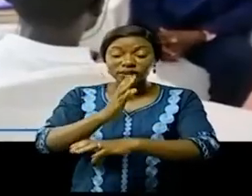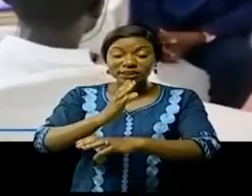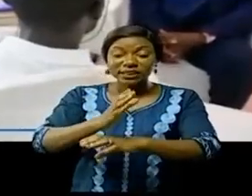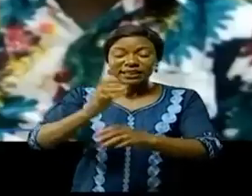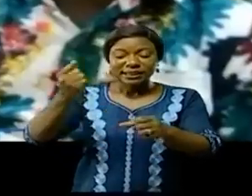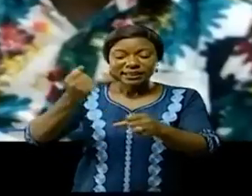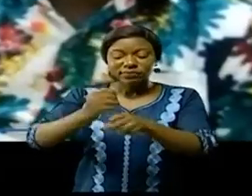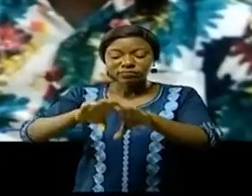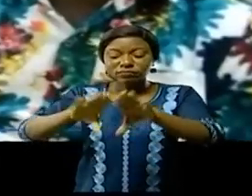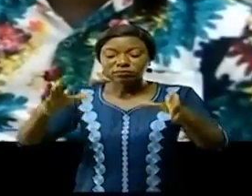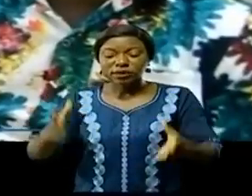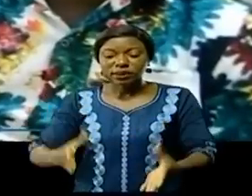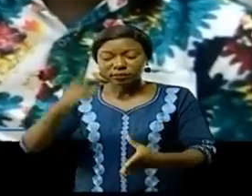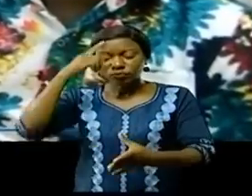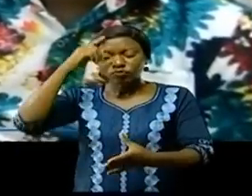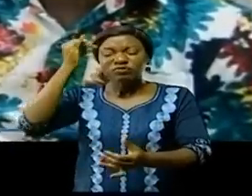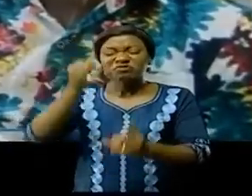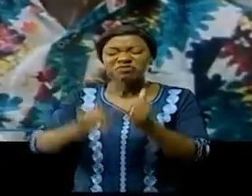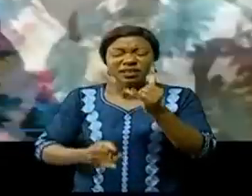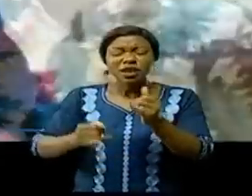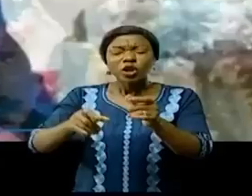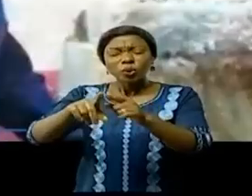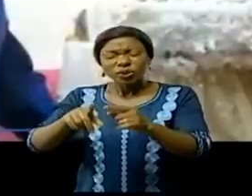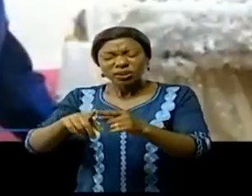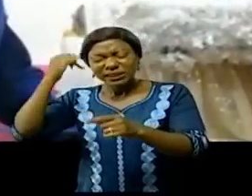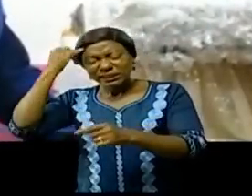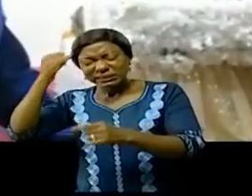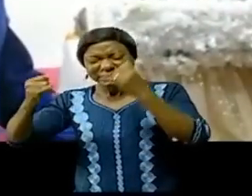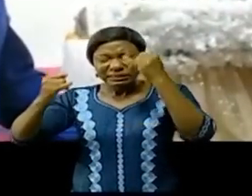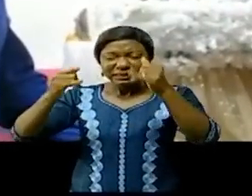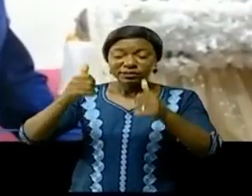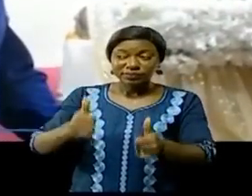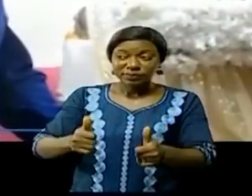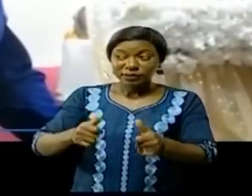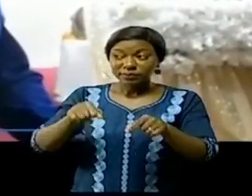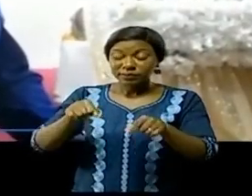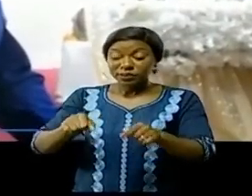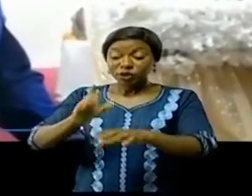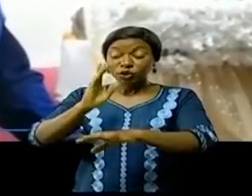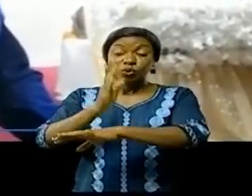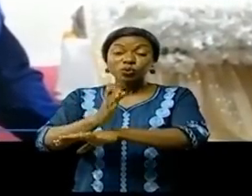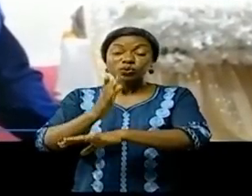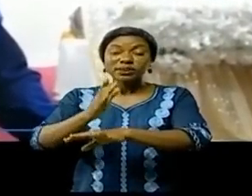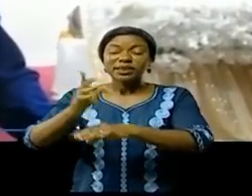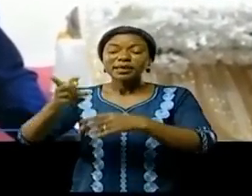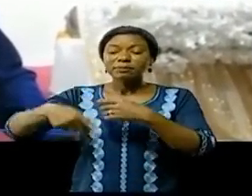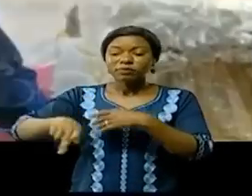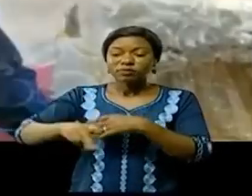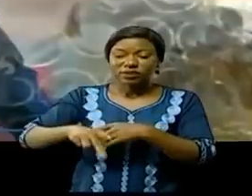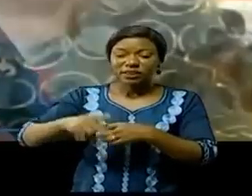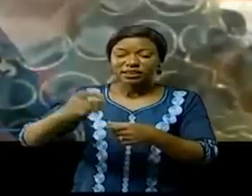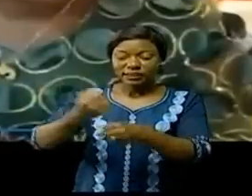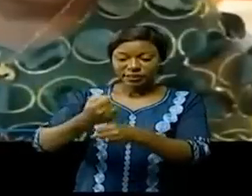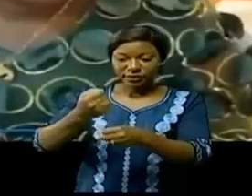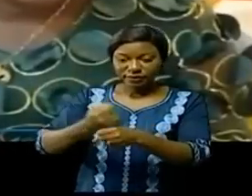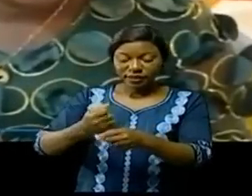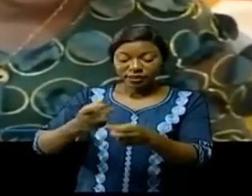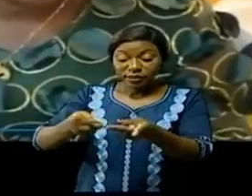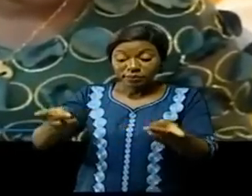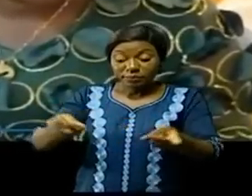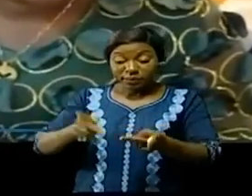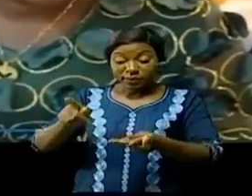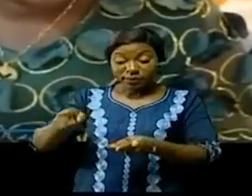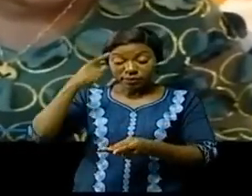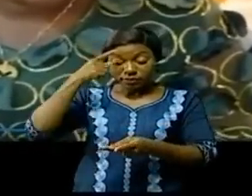cadre approprié pour arrêter les grandes orientations. La création du Conseil provincial du travail, lieu du